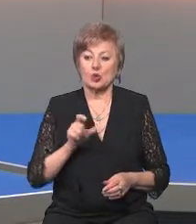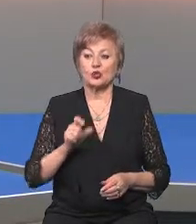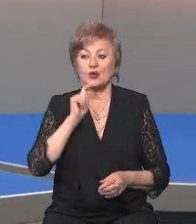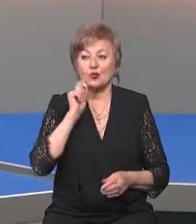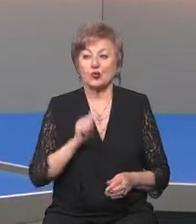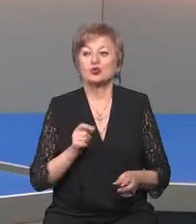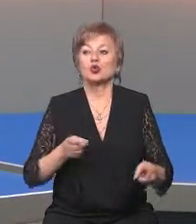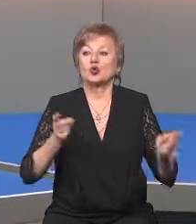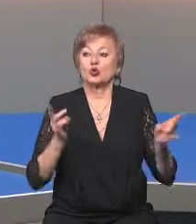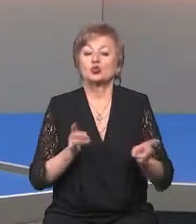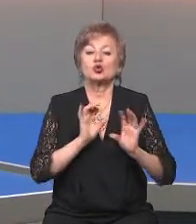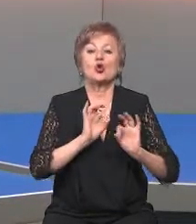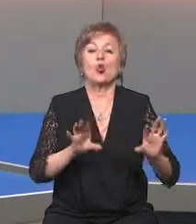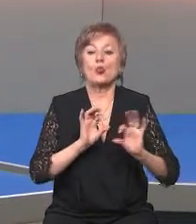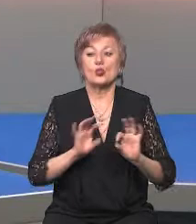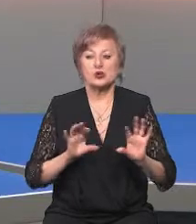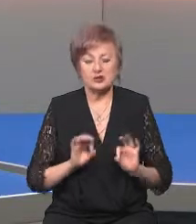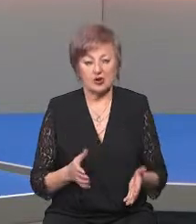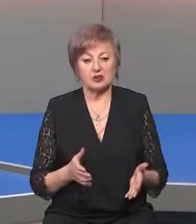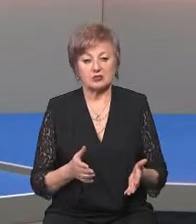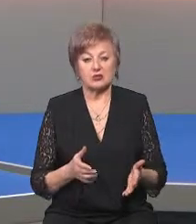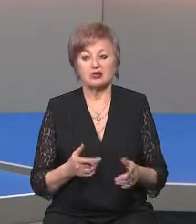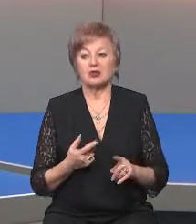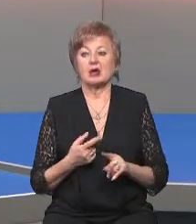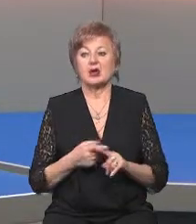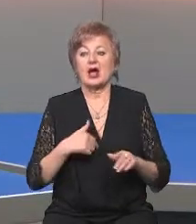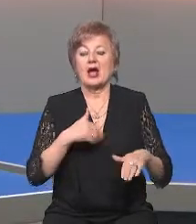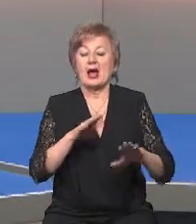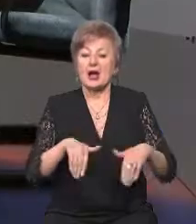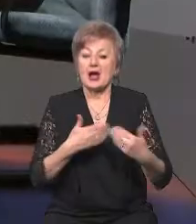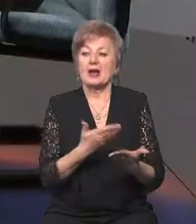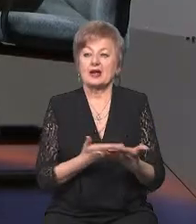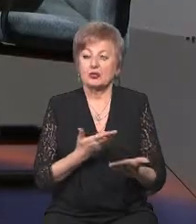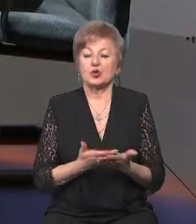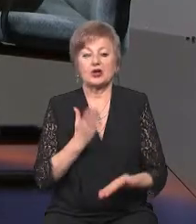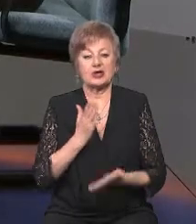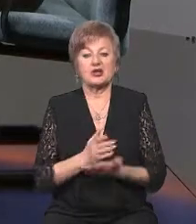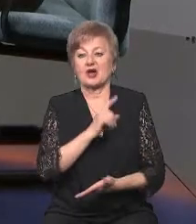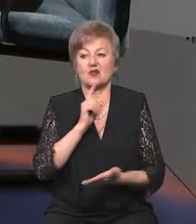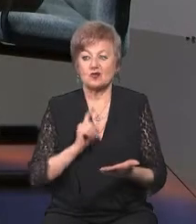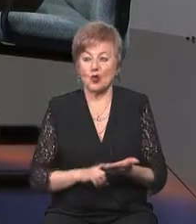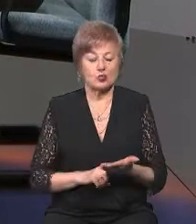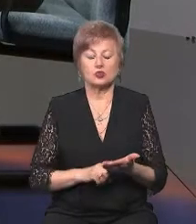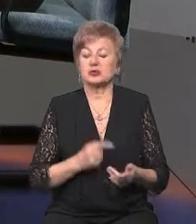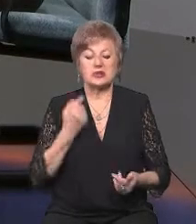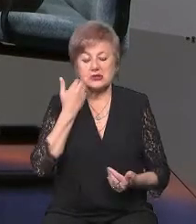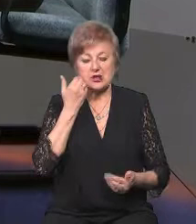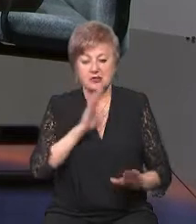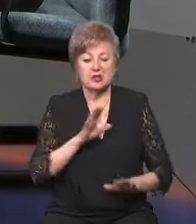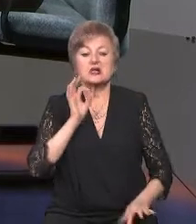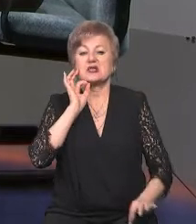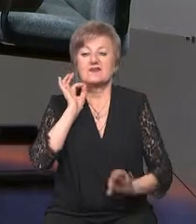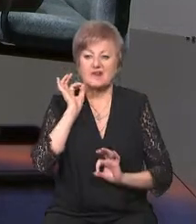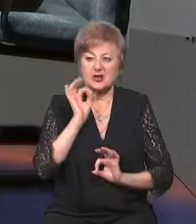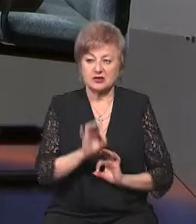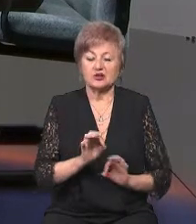яким потрібно роз'яснення чи допомога. Це я рекомендую, якщо у вас є питання, не домислюйте, ліпше зателефонуйте